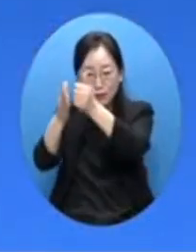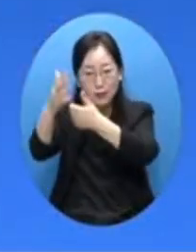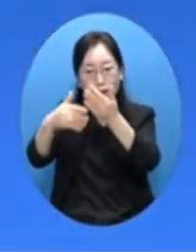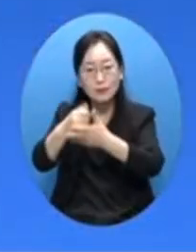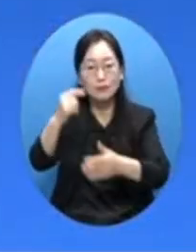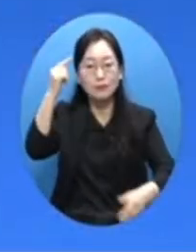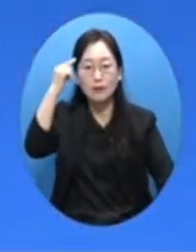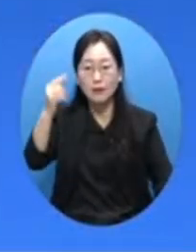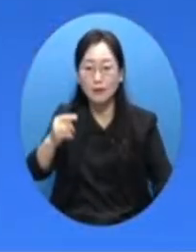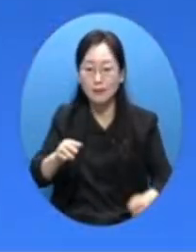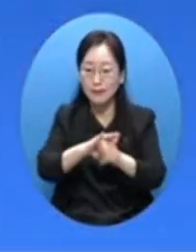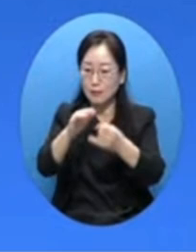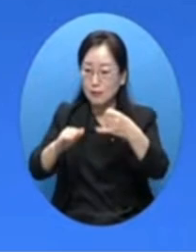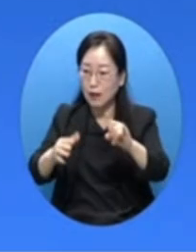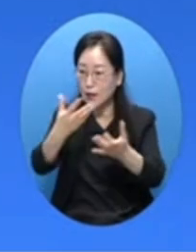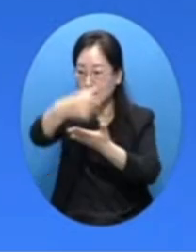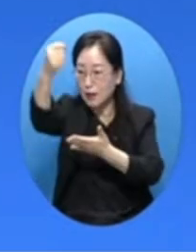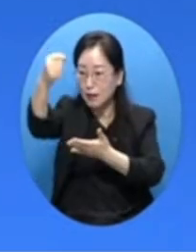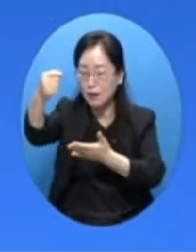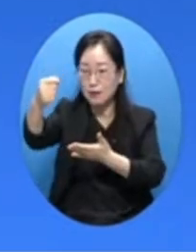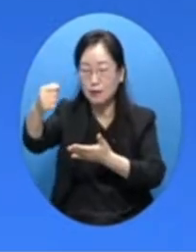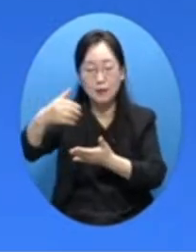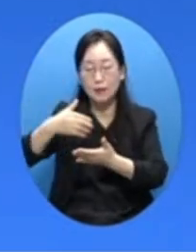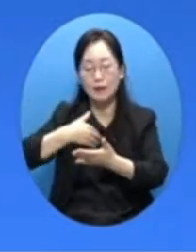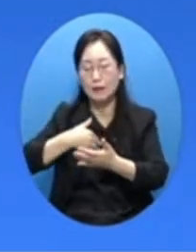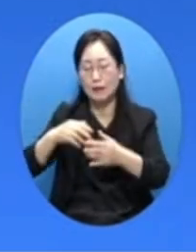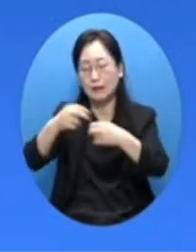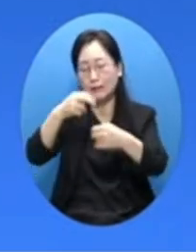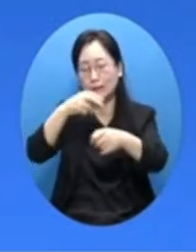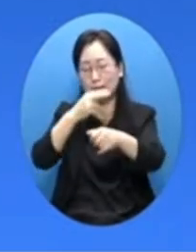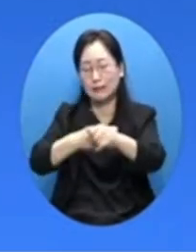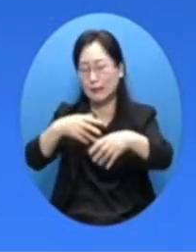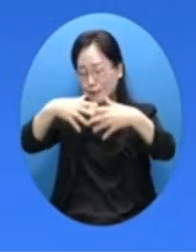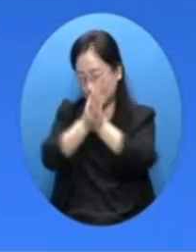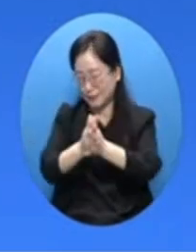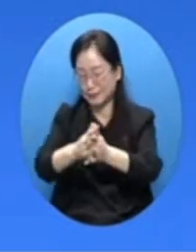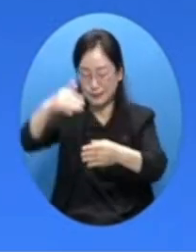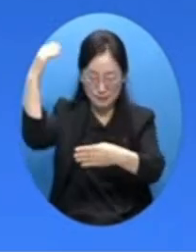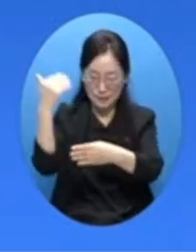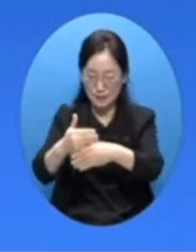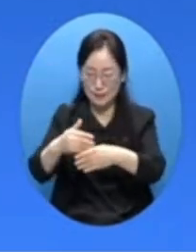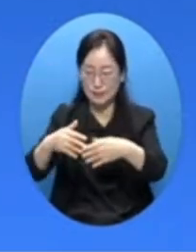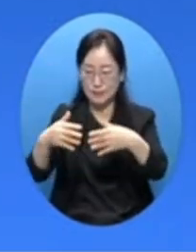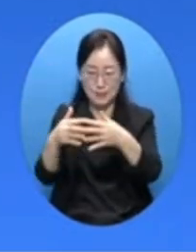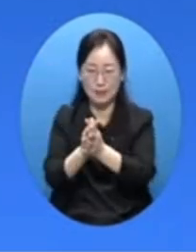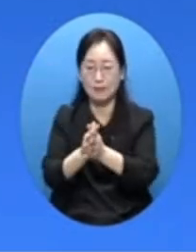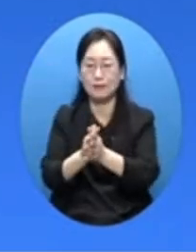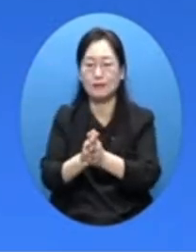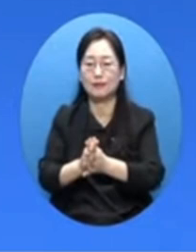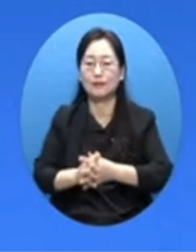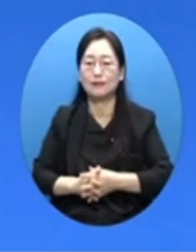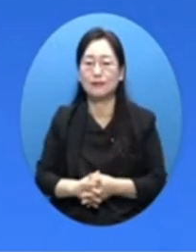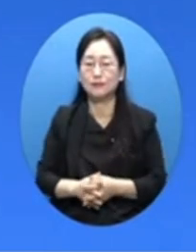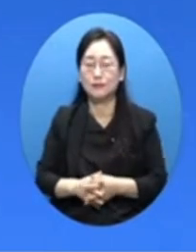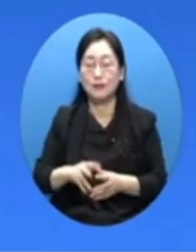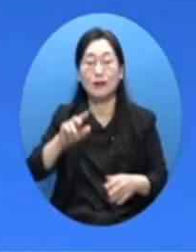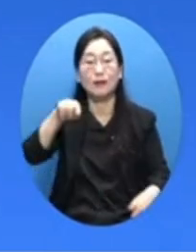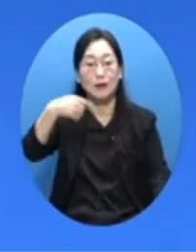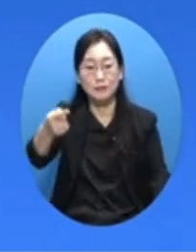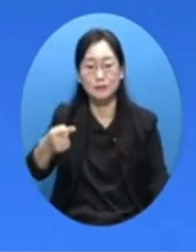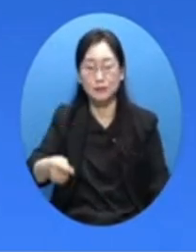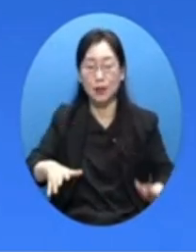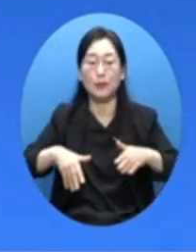딸을 데려가셨으니까 난 이제 의사 때려치고 안 한다. 병원 문을 닫아버렸습니다. 그러다 이듬해